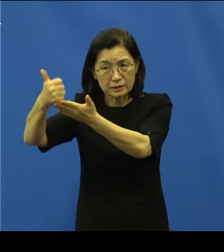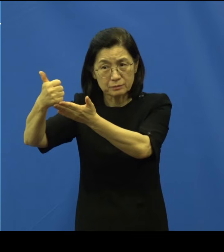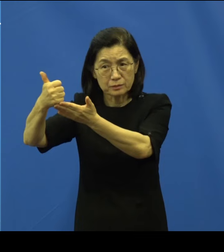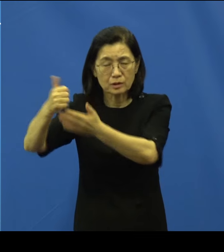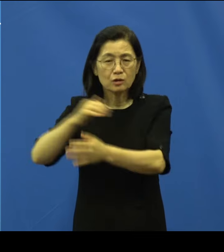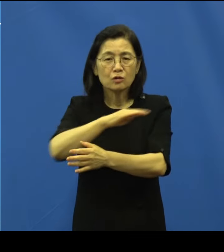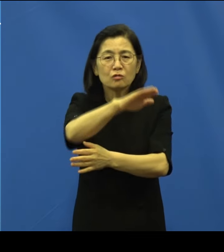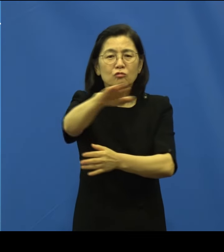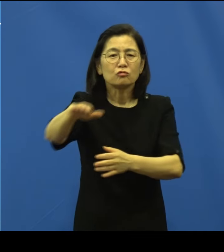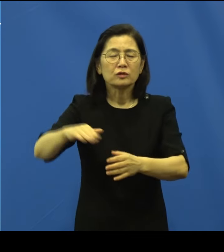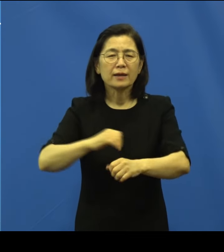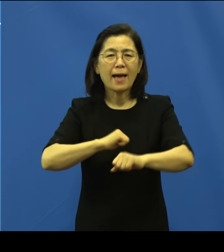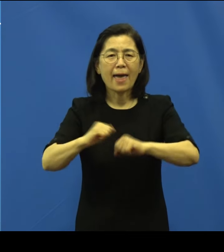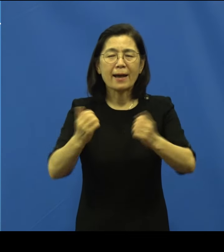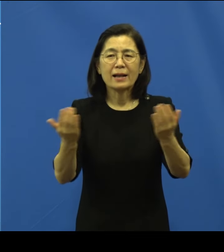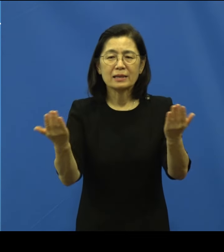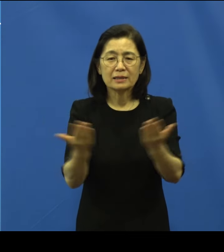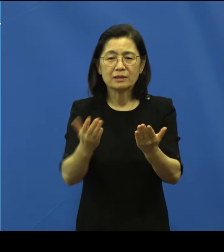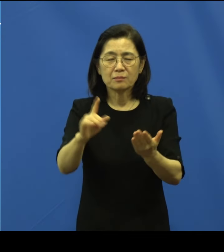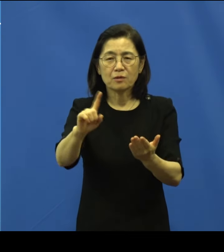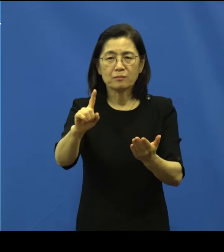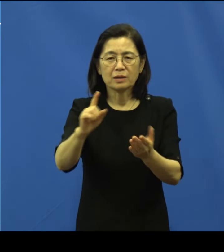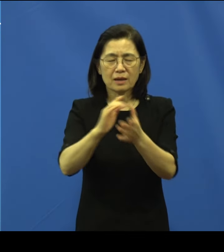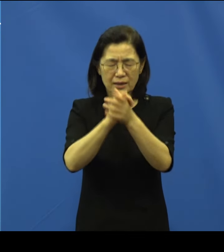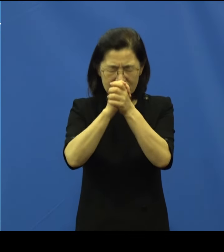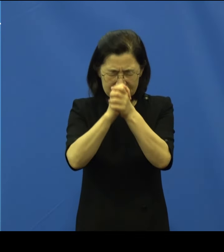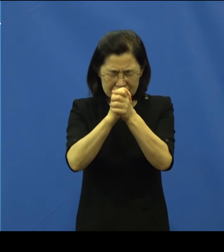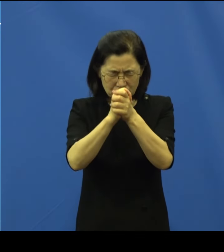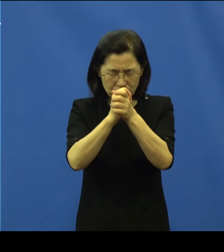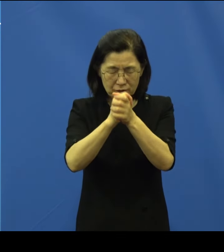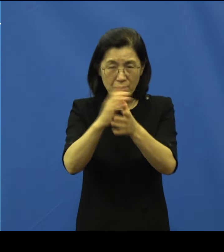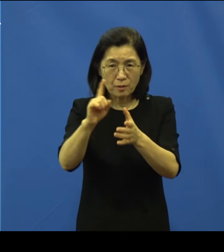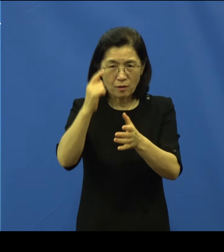기도예요. 기도인데 무슨 기도예요? 눈을 열어달라는 거.